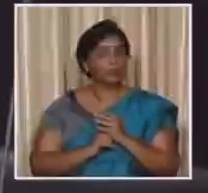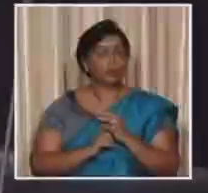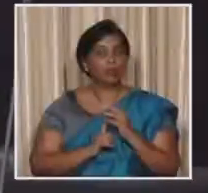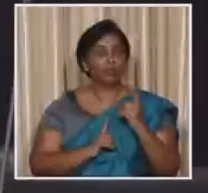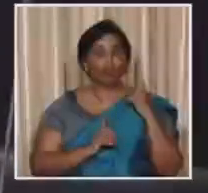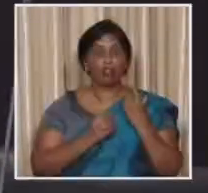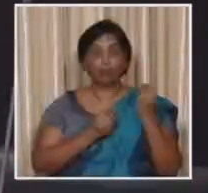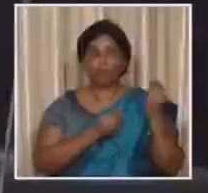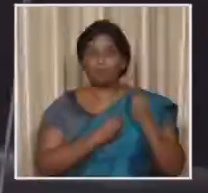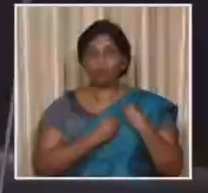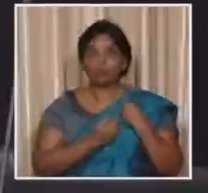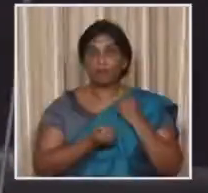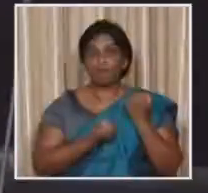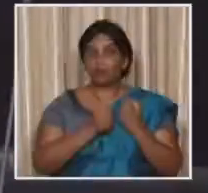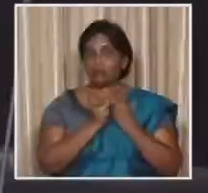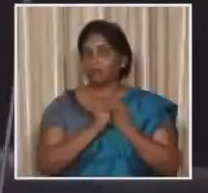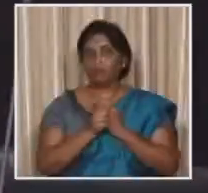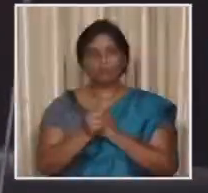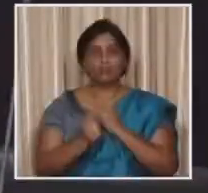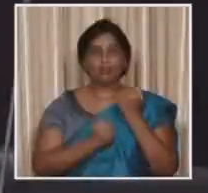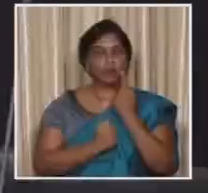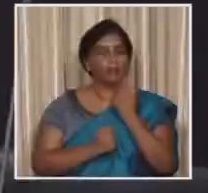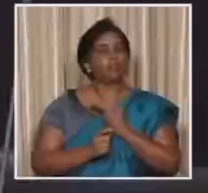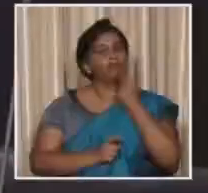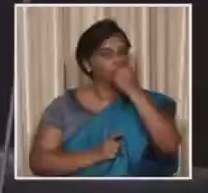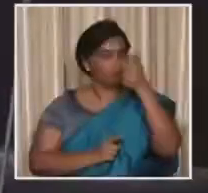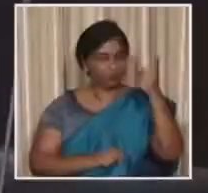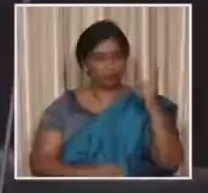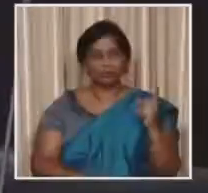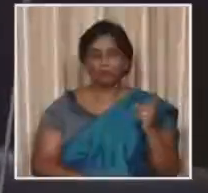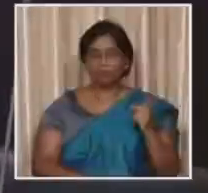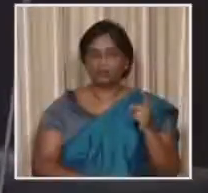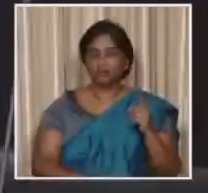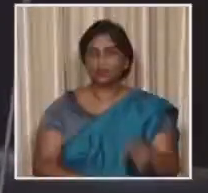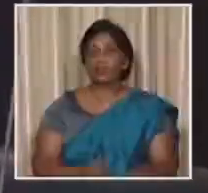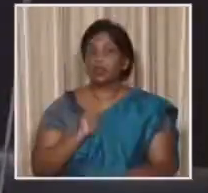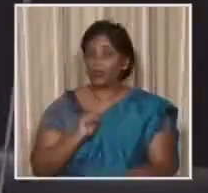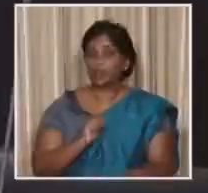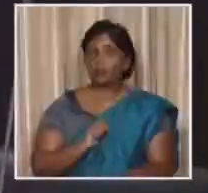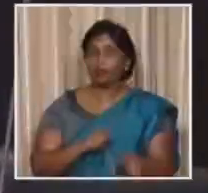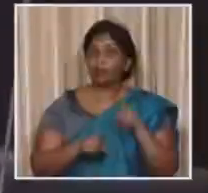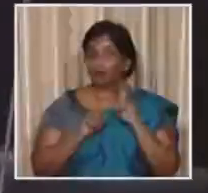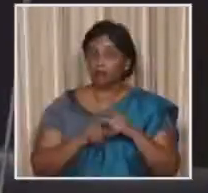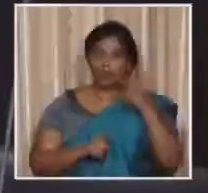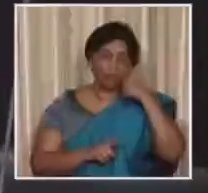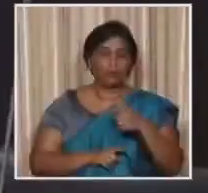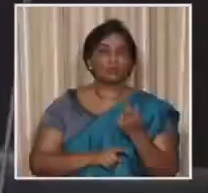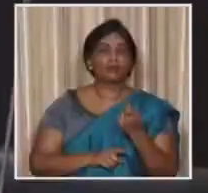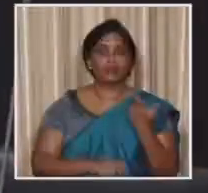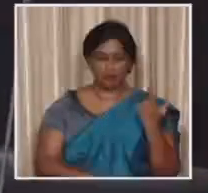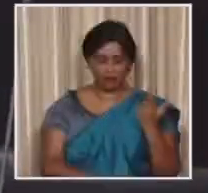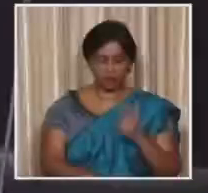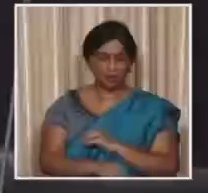ආරක්ෂාවට දෙන වාහනේ පාවිච්චි කරලා නැහැ මං තනි වාහනයකින් තමයි ගමන් කරලා තියෙන්නේ මොකද මේ එහෙම තෙල් ගහන්න සල්ලි නැති